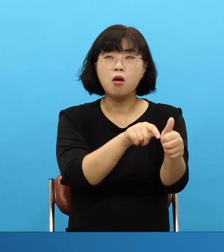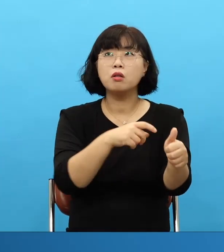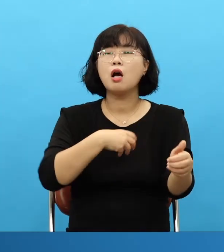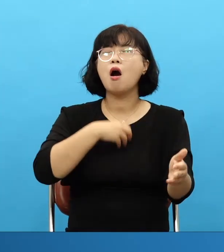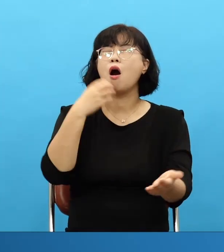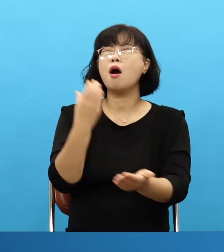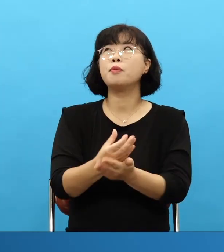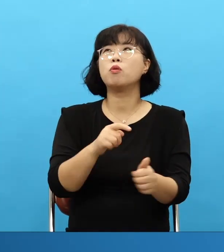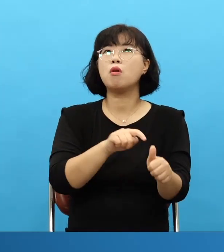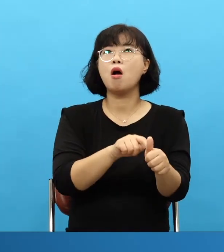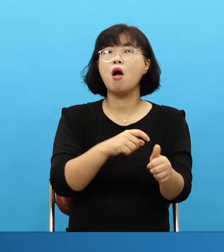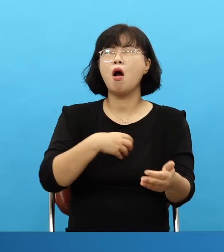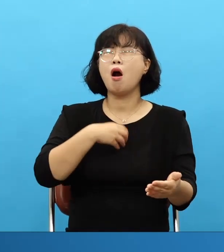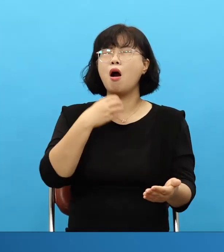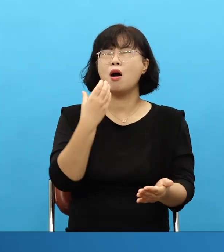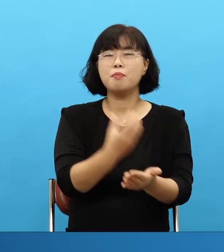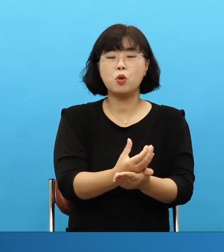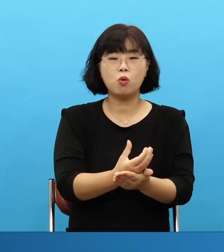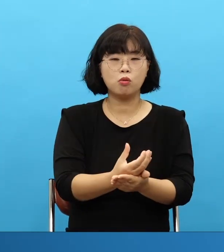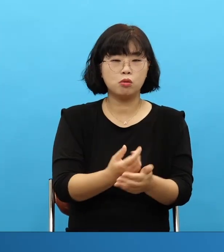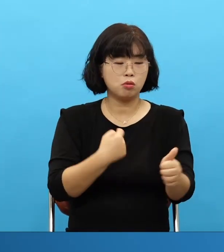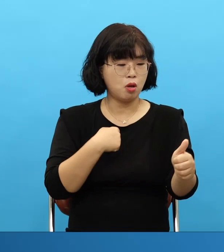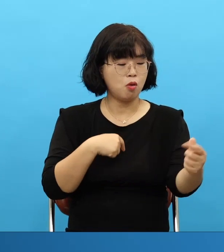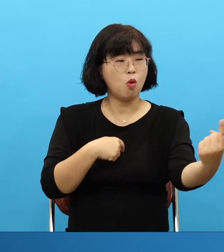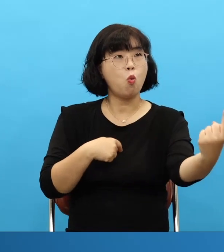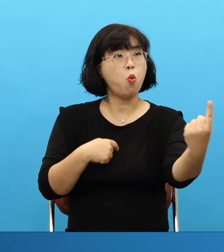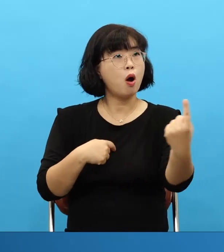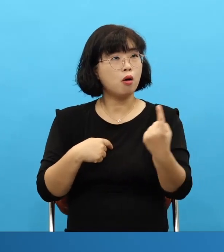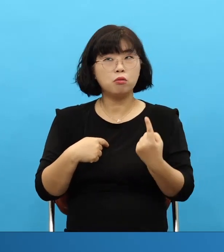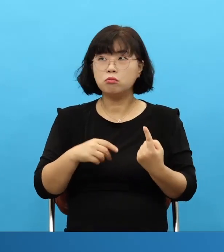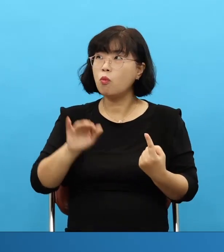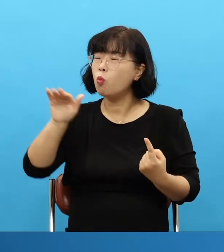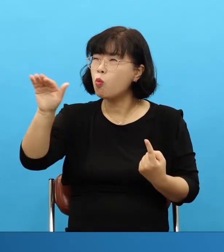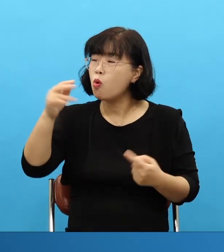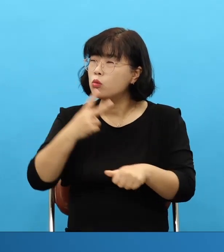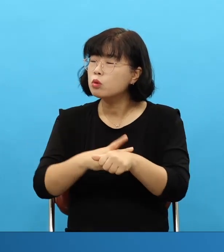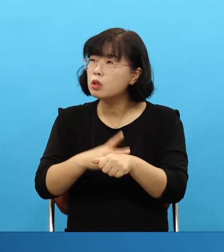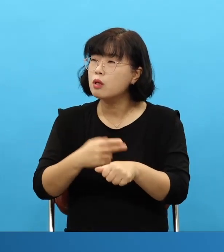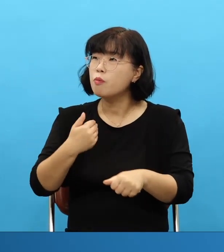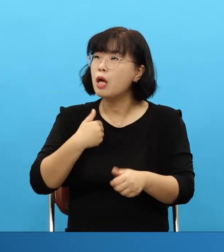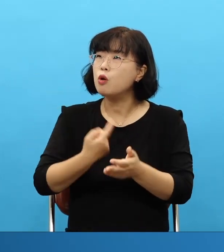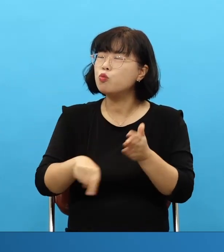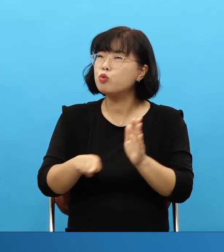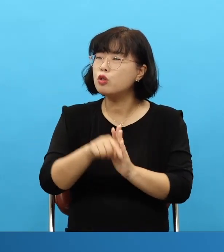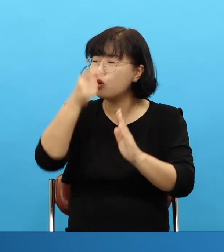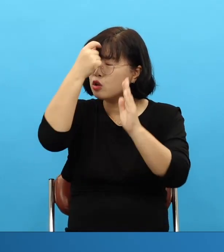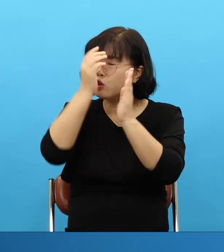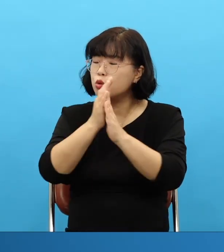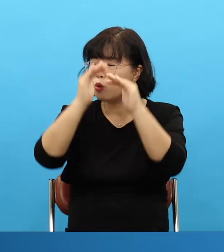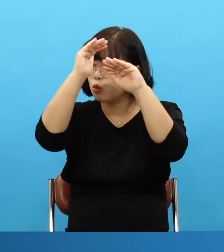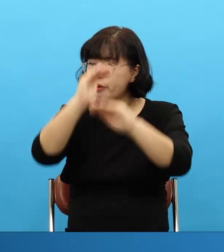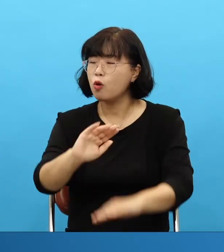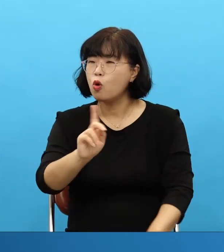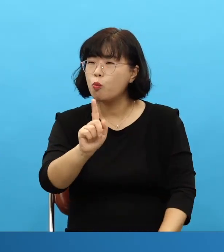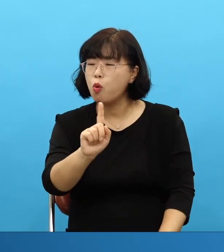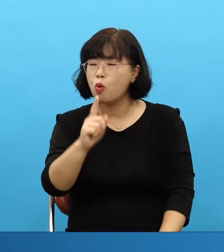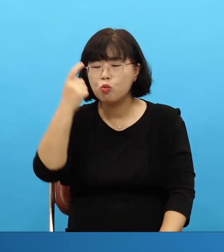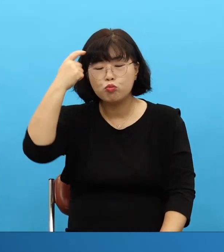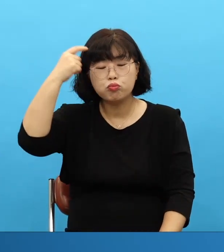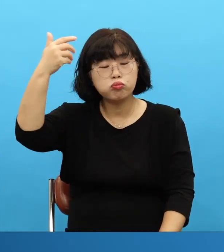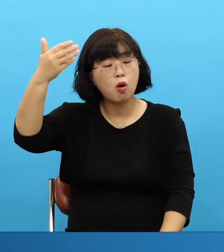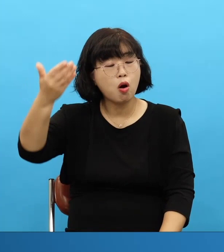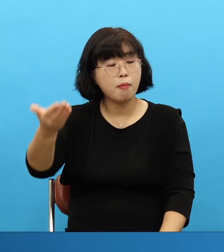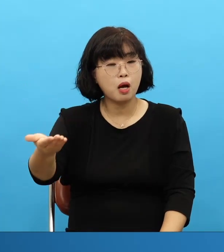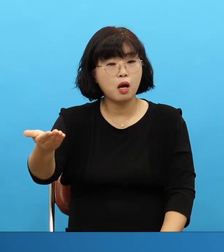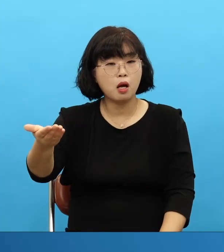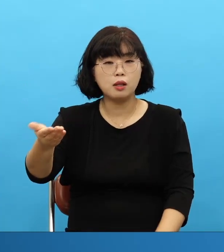for you." And this student 찾아 물어보더래. 날 위해서 뭘 기도합니까? 물어보더래. was so moved by these words that he asked, "What exactly are you praying for me about?"